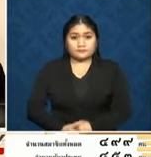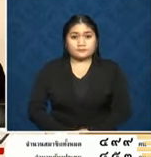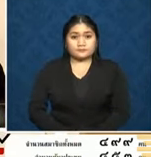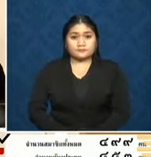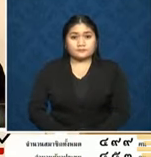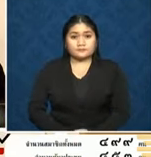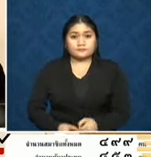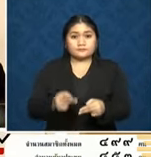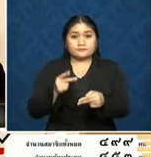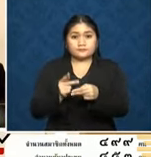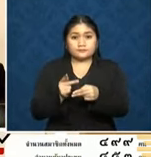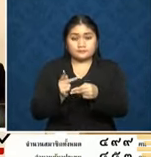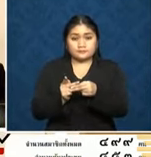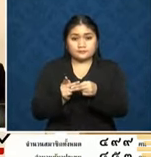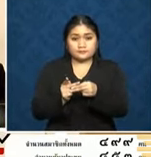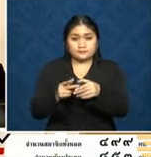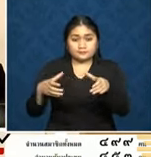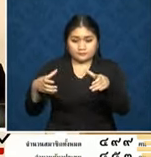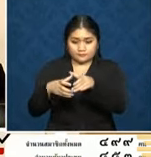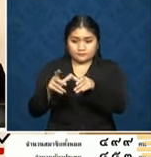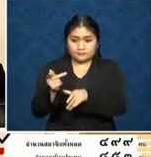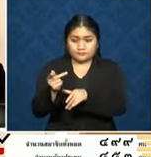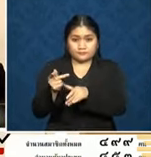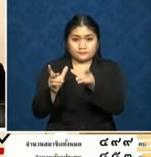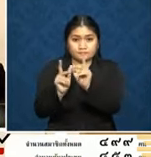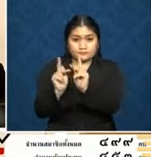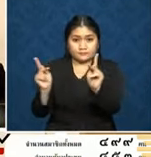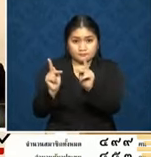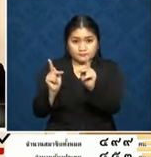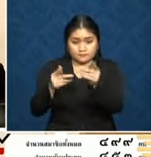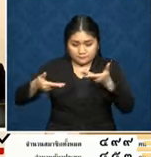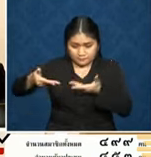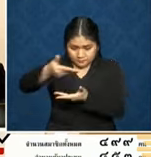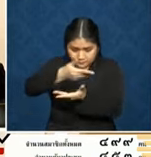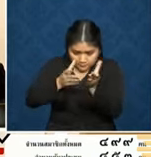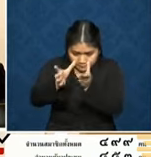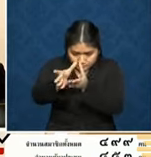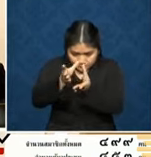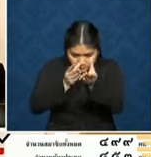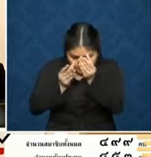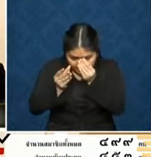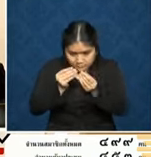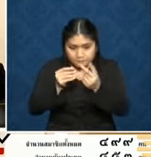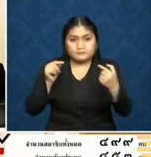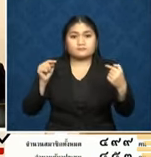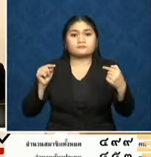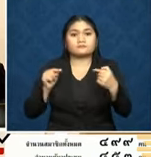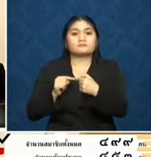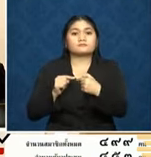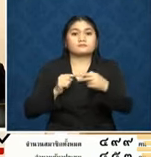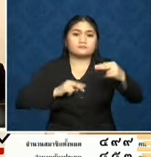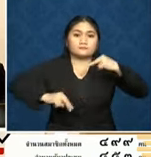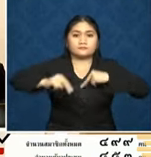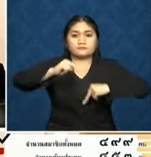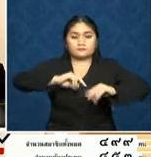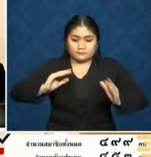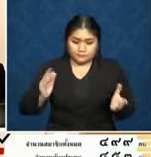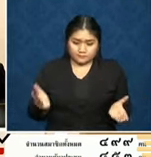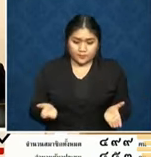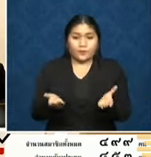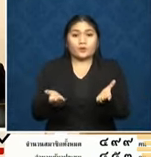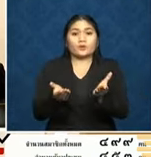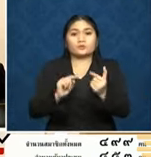รายชื่อคณะกรรมการวิสามัญพิจารณาศึกษาแนวทางในการควบคุมและส่งเสริมการ